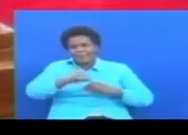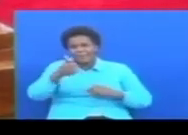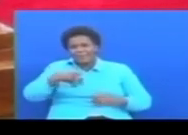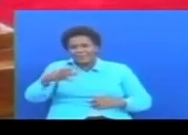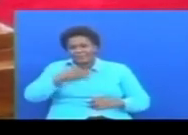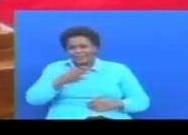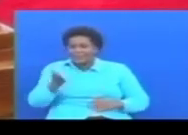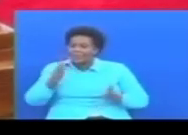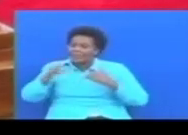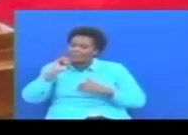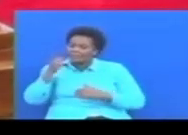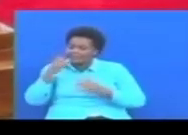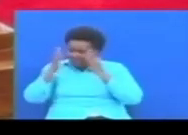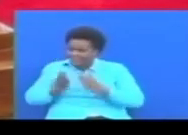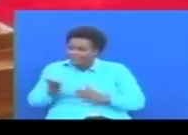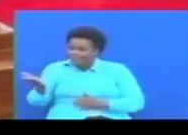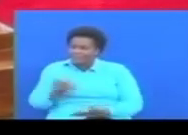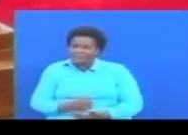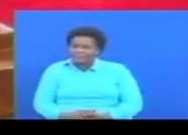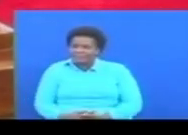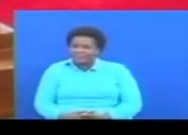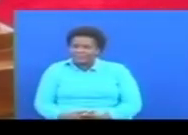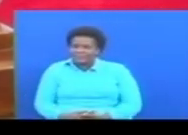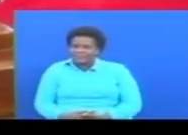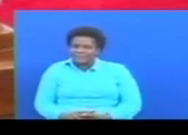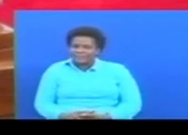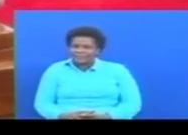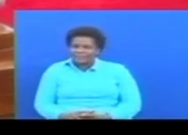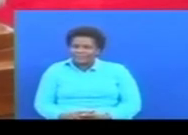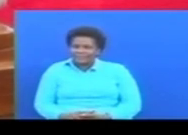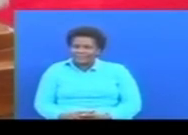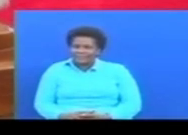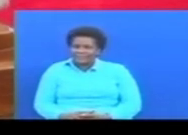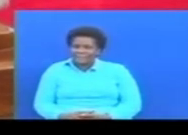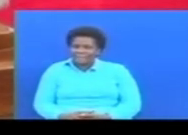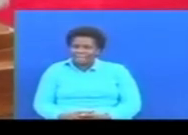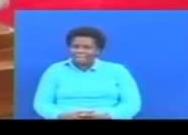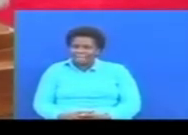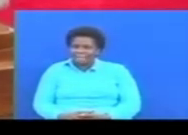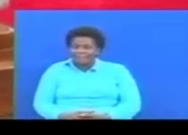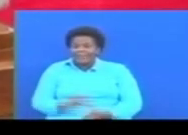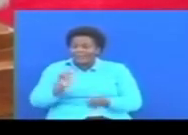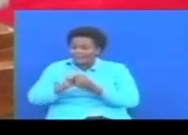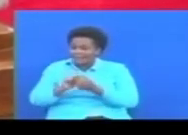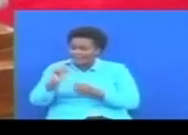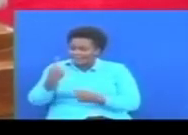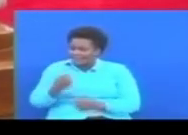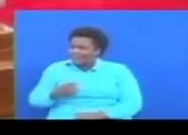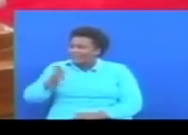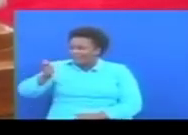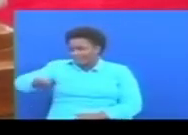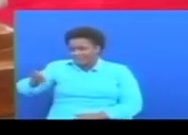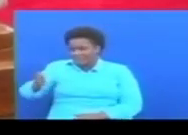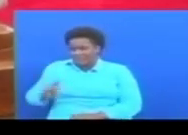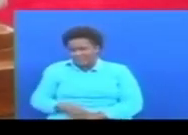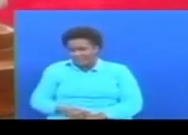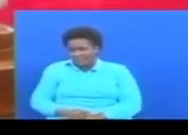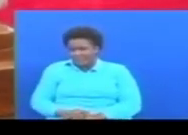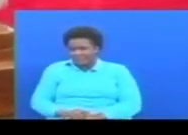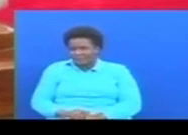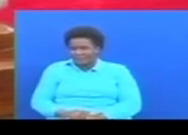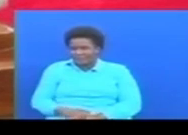kama ifuatavyo. Mheshimiwa Naibu Spika, kwanza nataka nimpongeze Mheshimiwa Bangwanji kwa jinsi